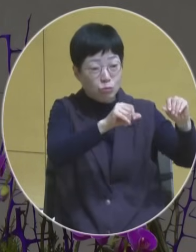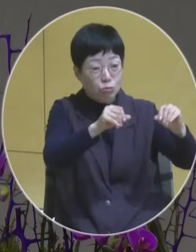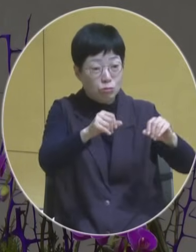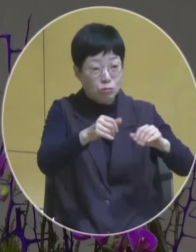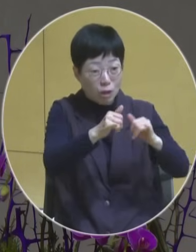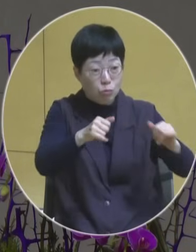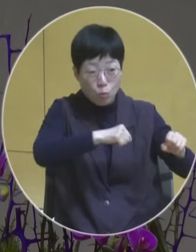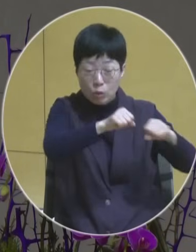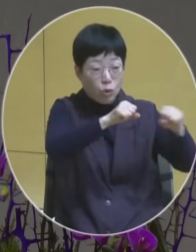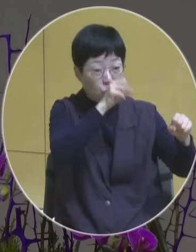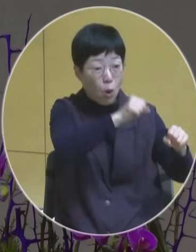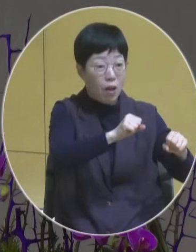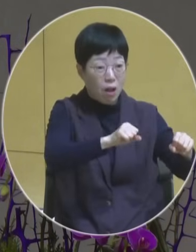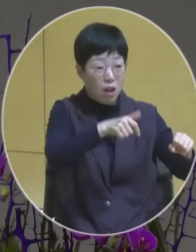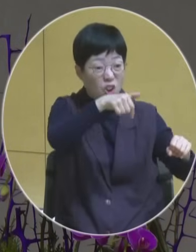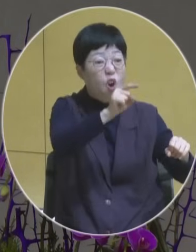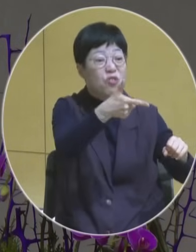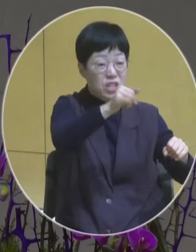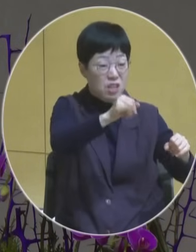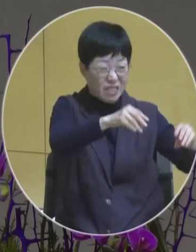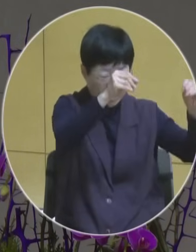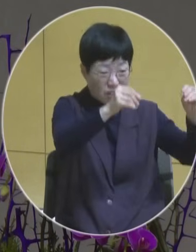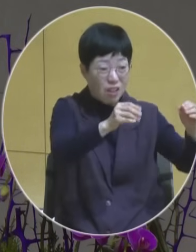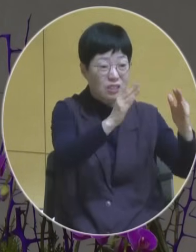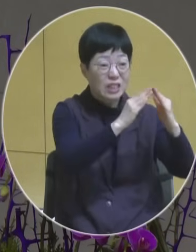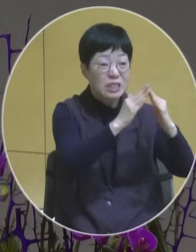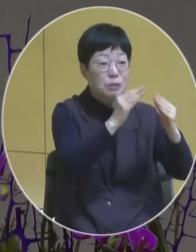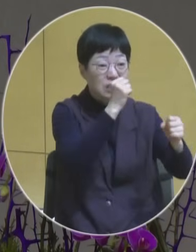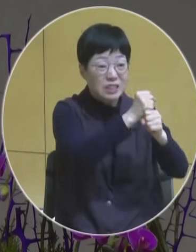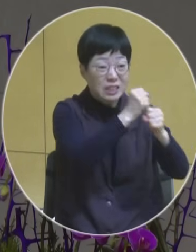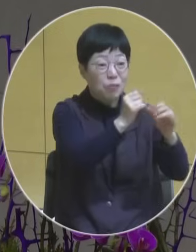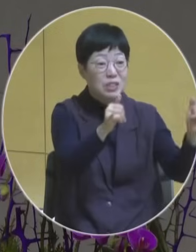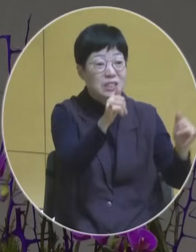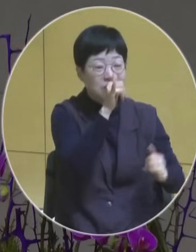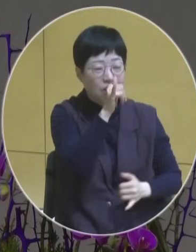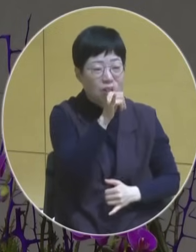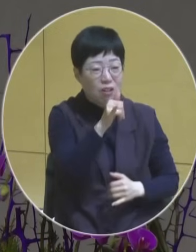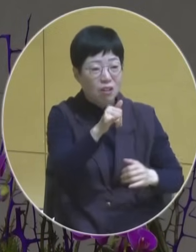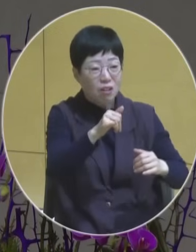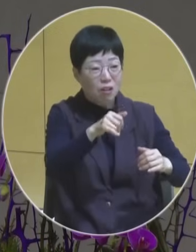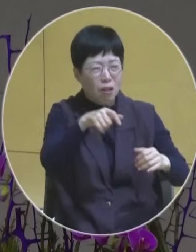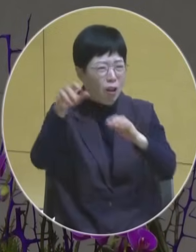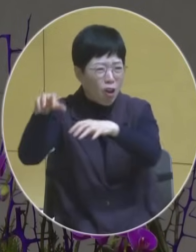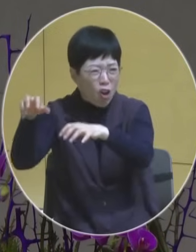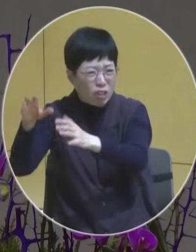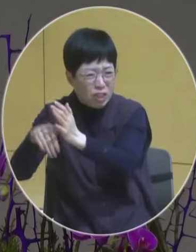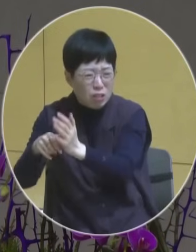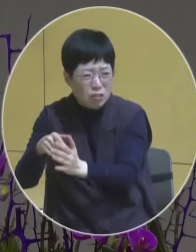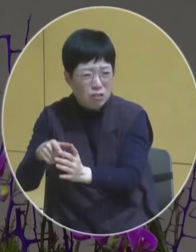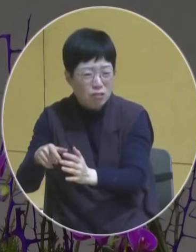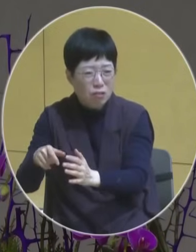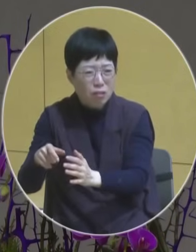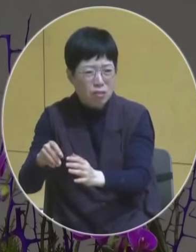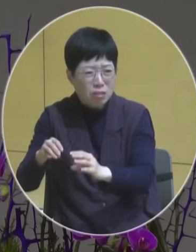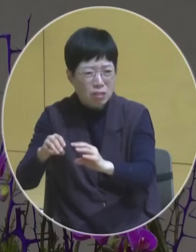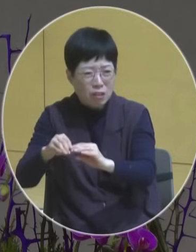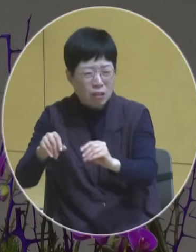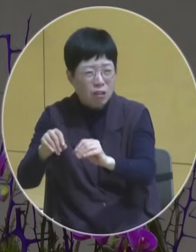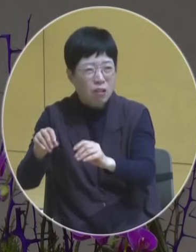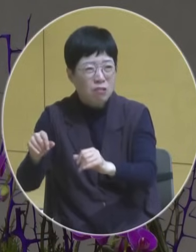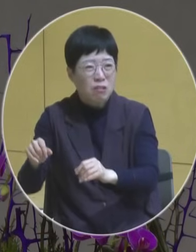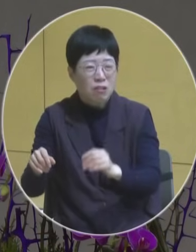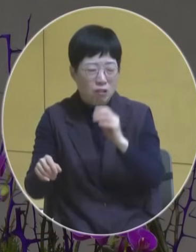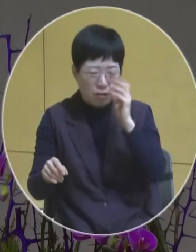사람들이 활동하기가 좋습니다. 근데 이때 집을 짓는 사람이 있습니다. 왜냐하면 건기 때문에 땅이 정말